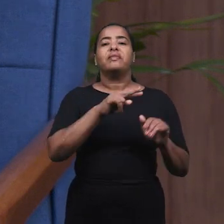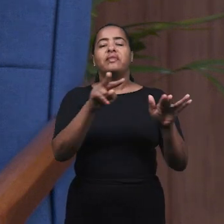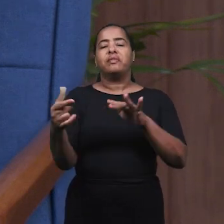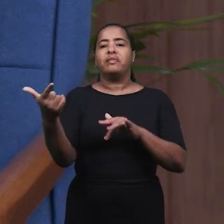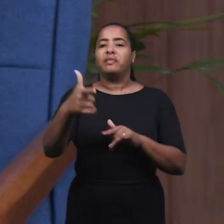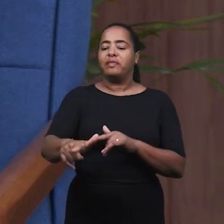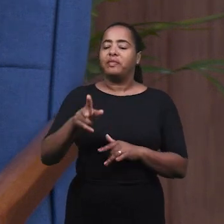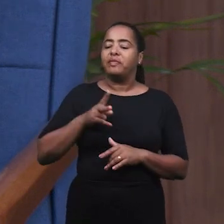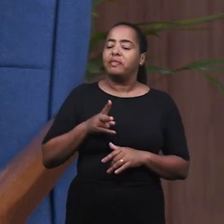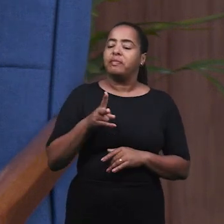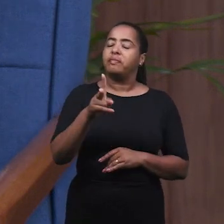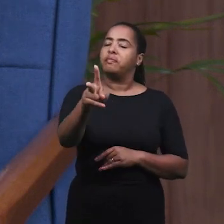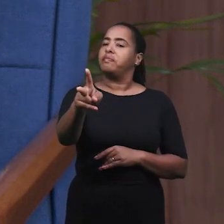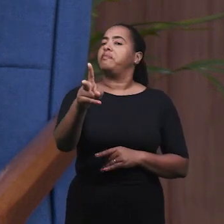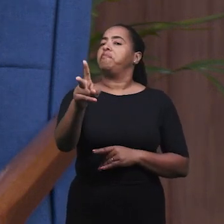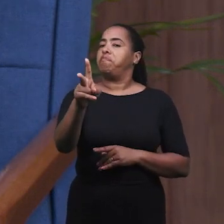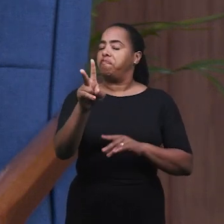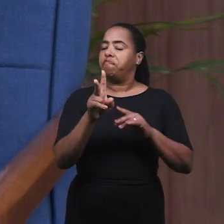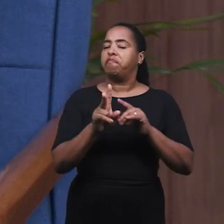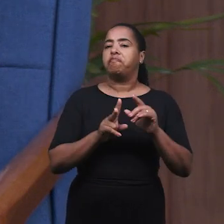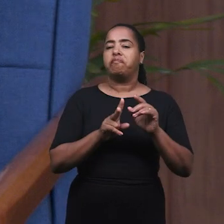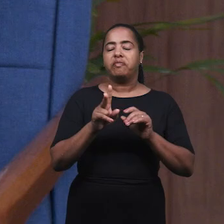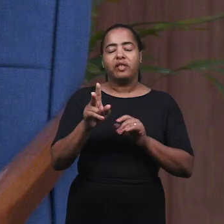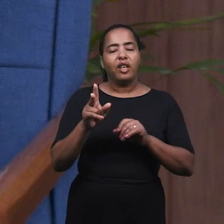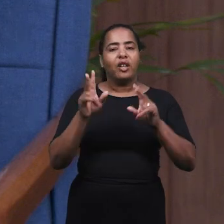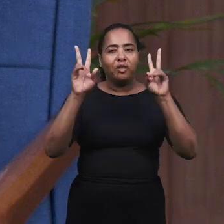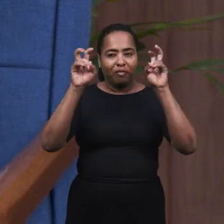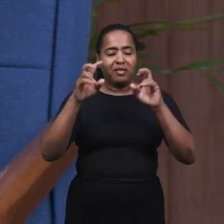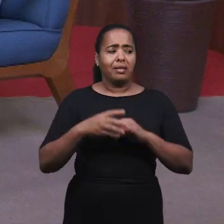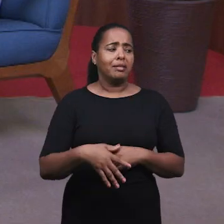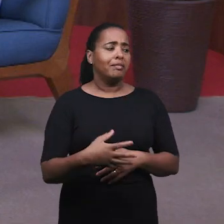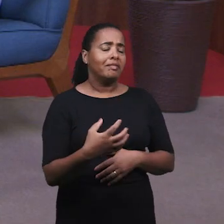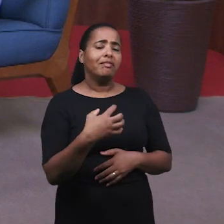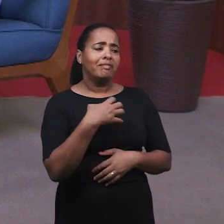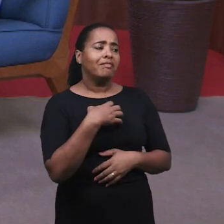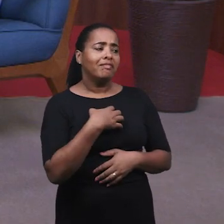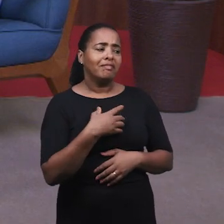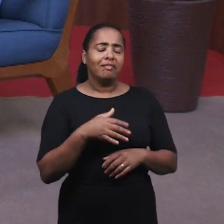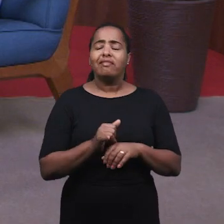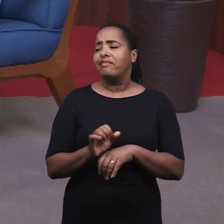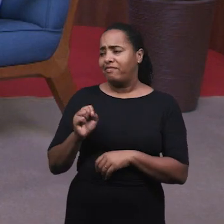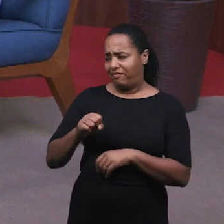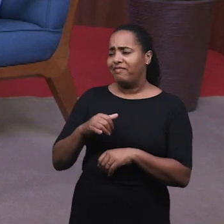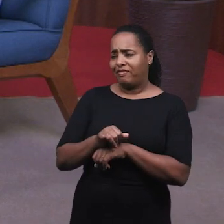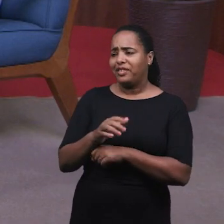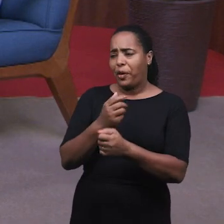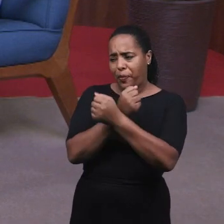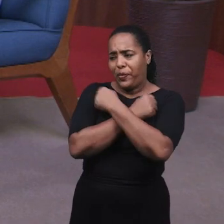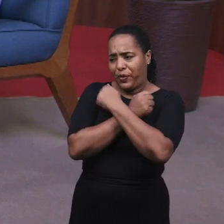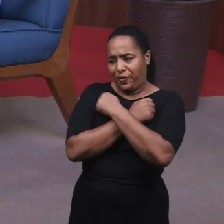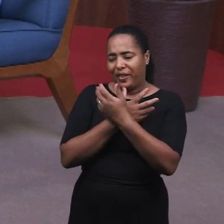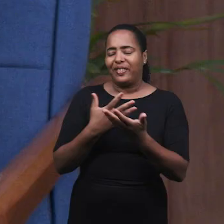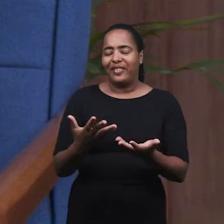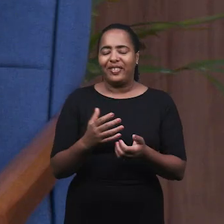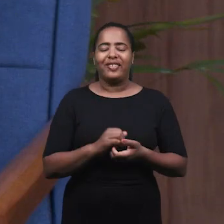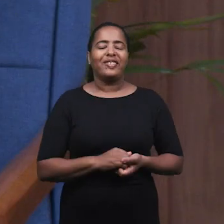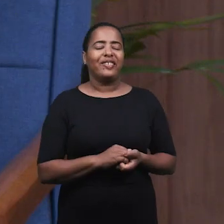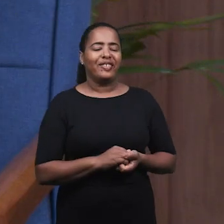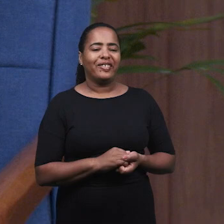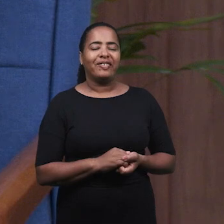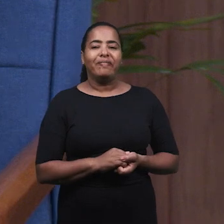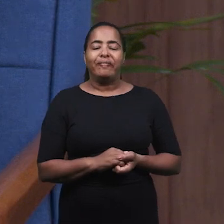semaine prochaine, si le Seigneur nous permet, nous serons ensemble encore une fois pour continuer à traiter des sujets. Et il nous manque, n'est-ce